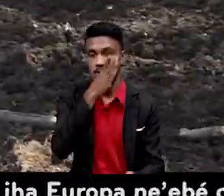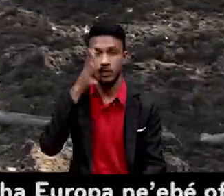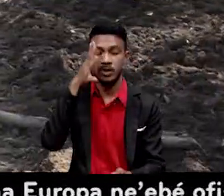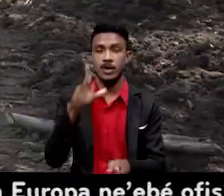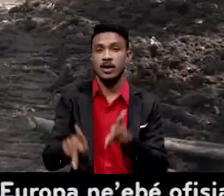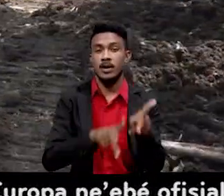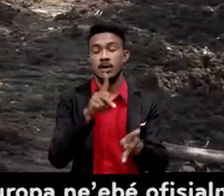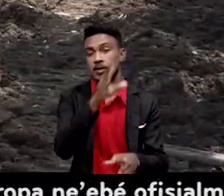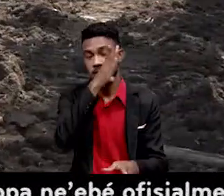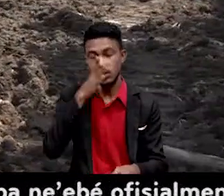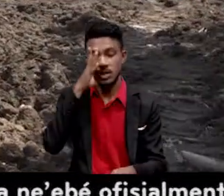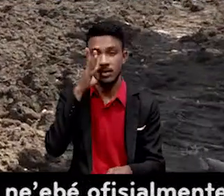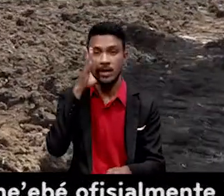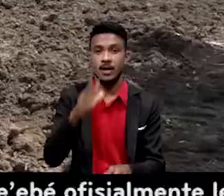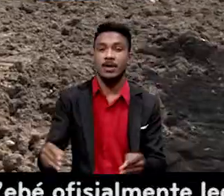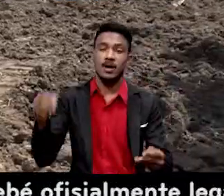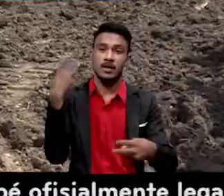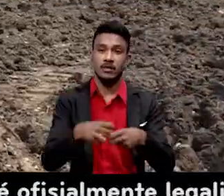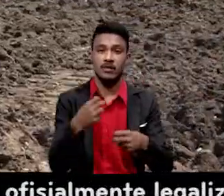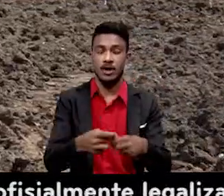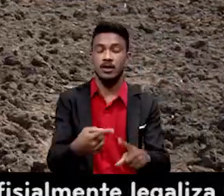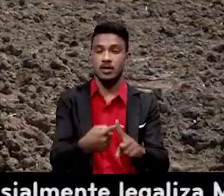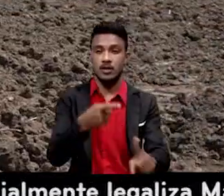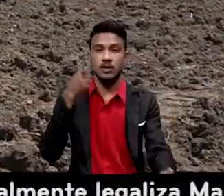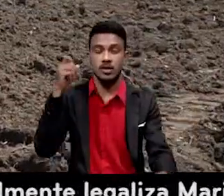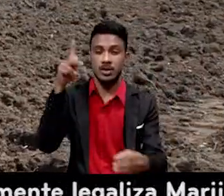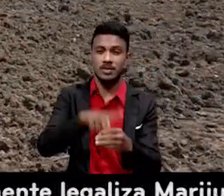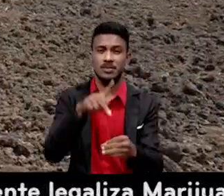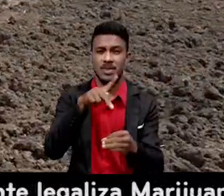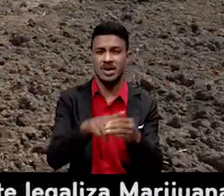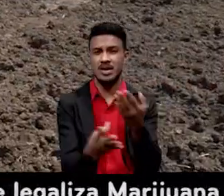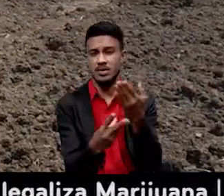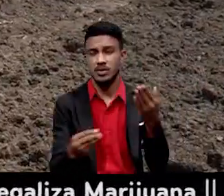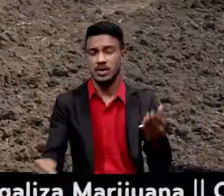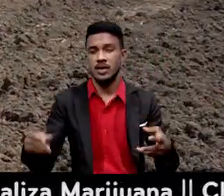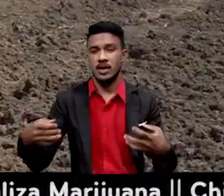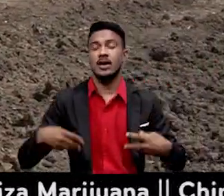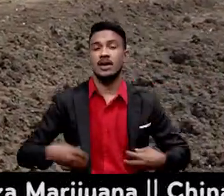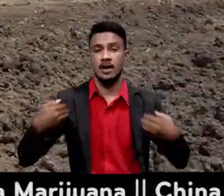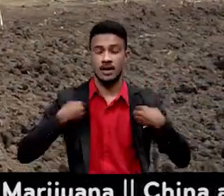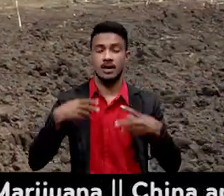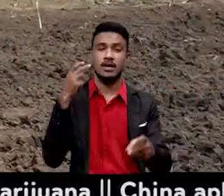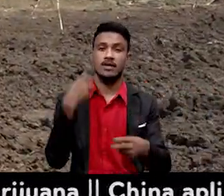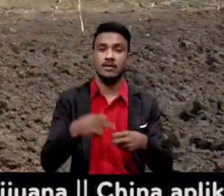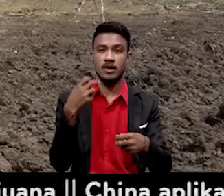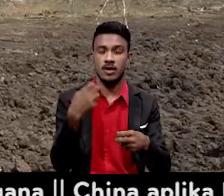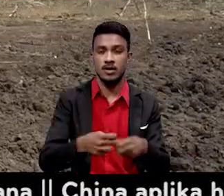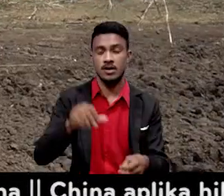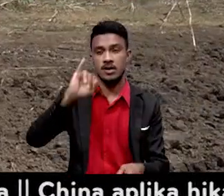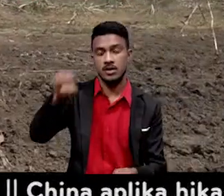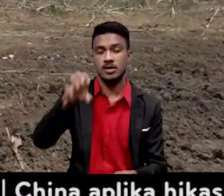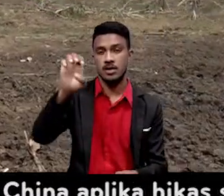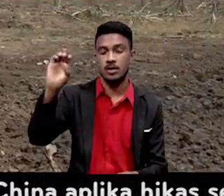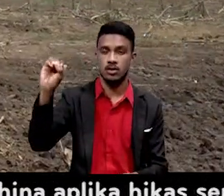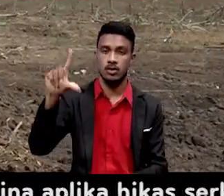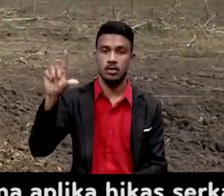ne be afeta ho si tau ten mistura ho mina ba inhira hetan pressão e a formação zeolosia ho ri tau ten mistura ho mina